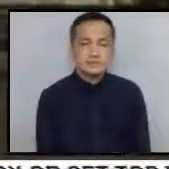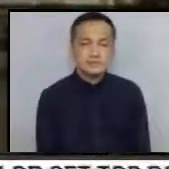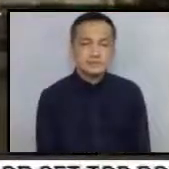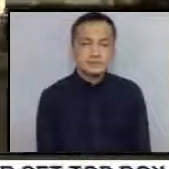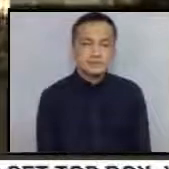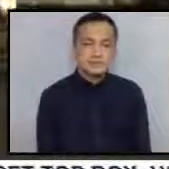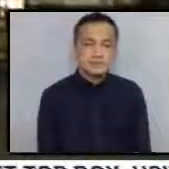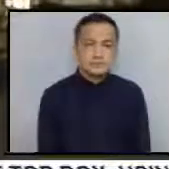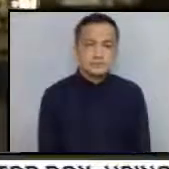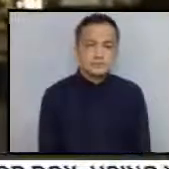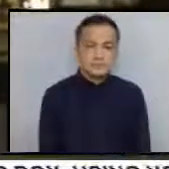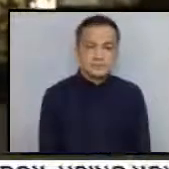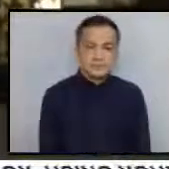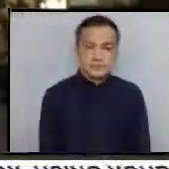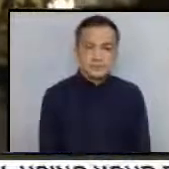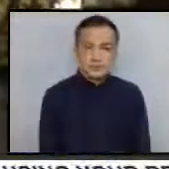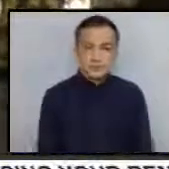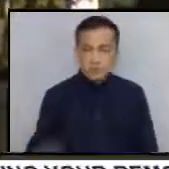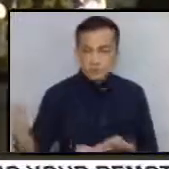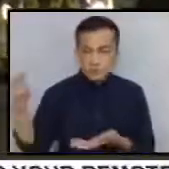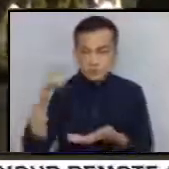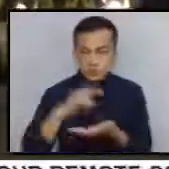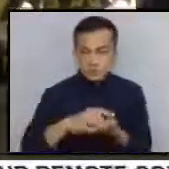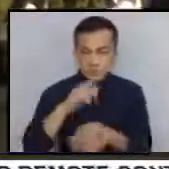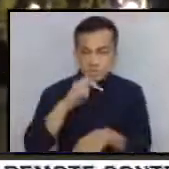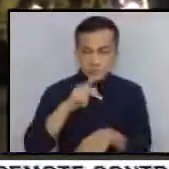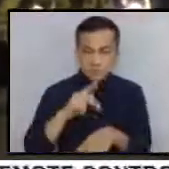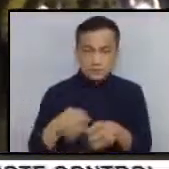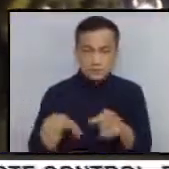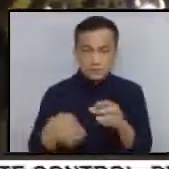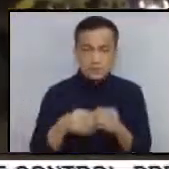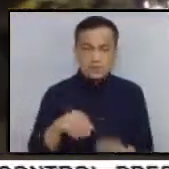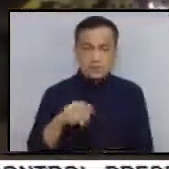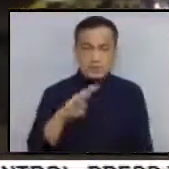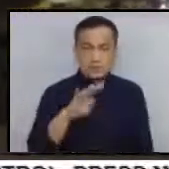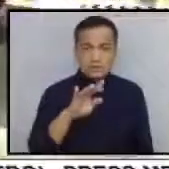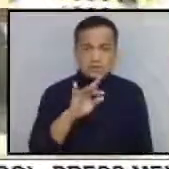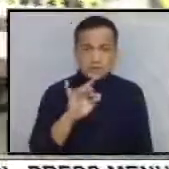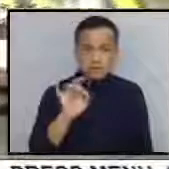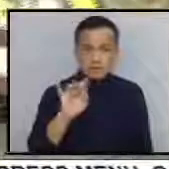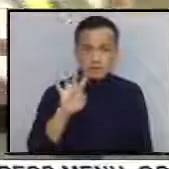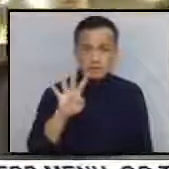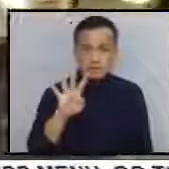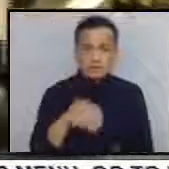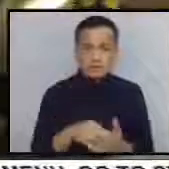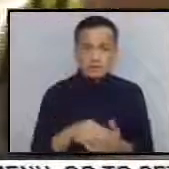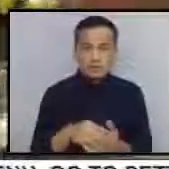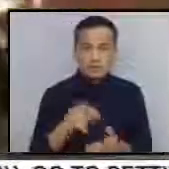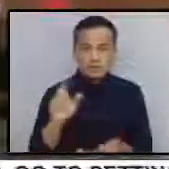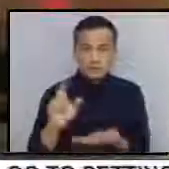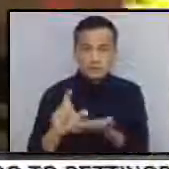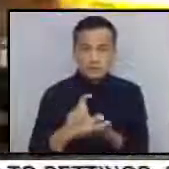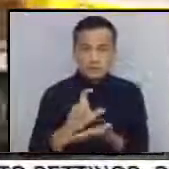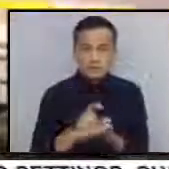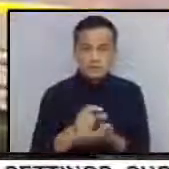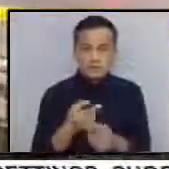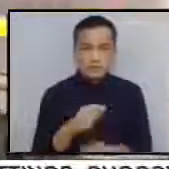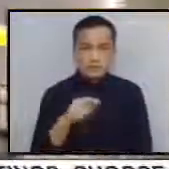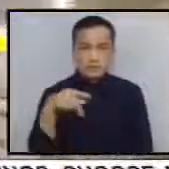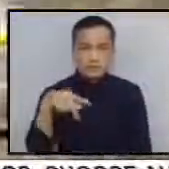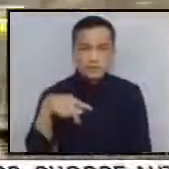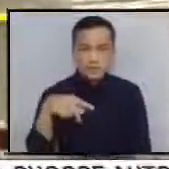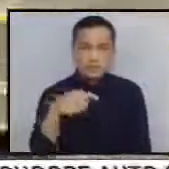Dumating sa Pilipinas kagabi ang karagdagang 804,000 doses ng bakuna mula sa Pfizer para sa mga batang